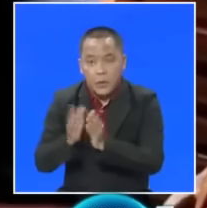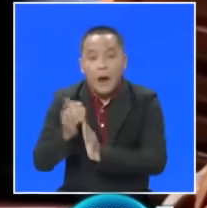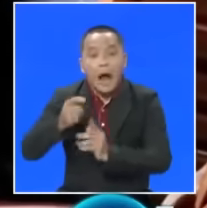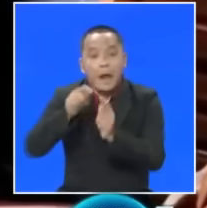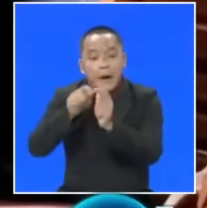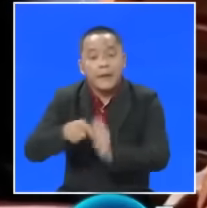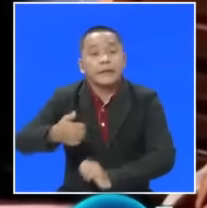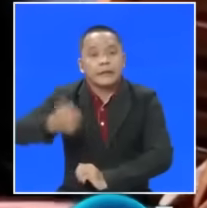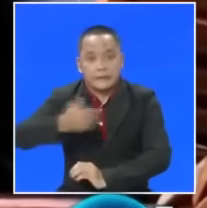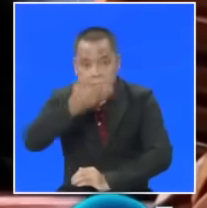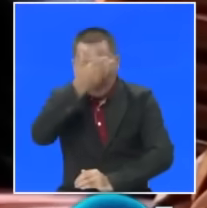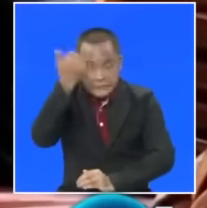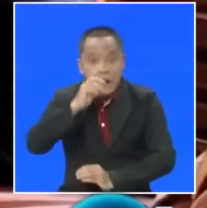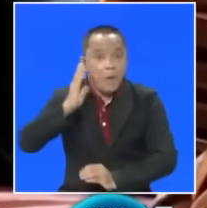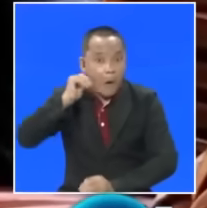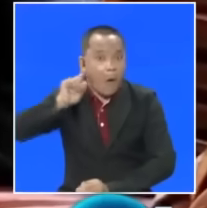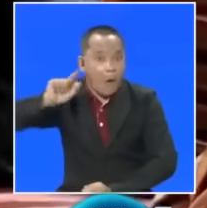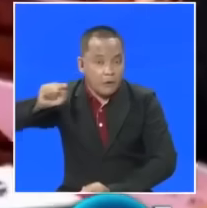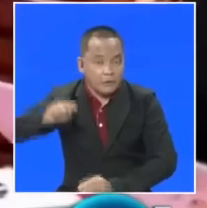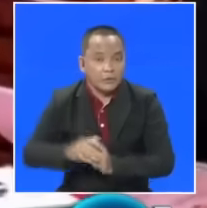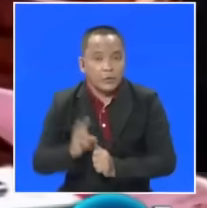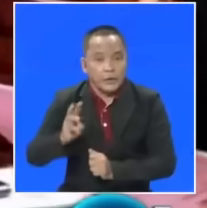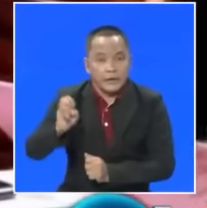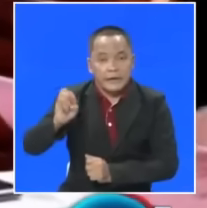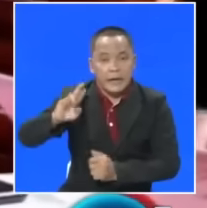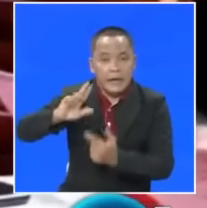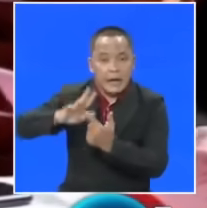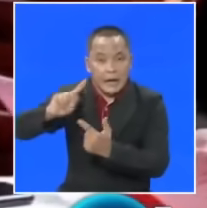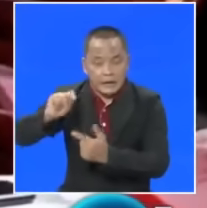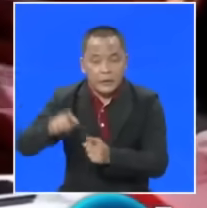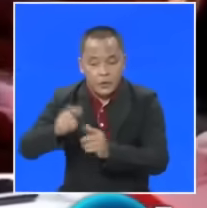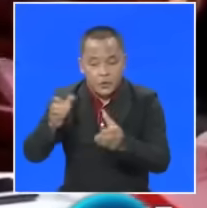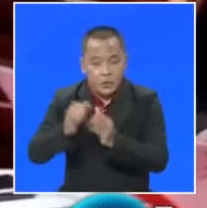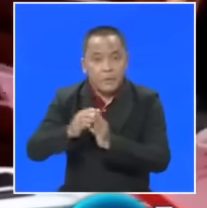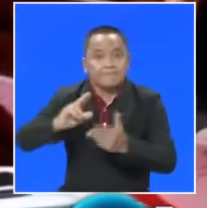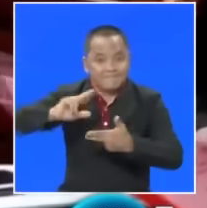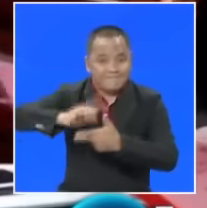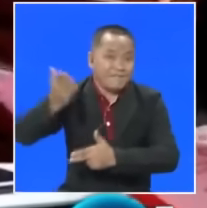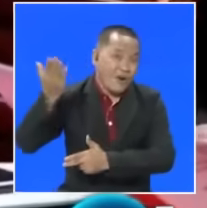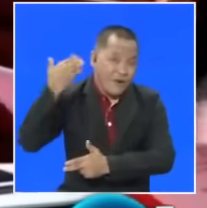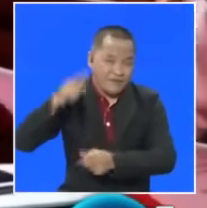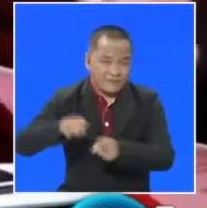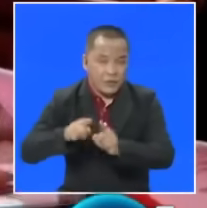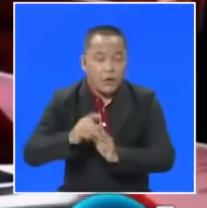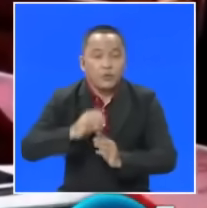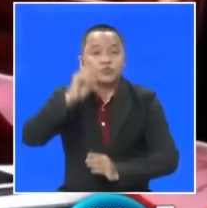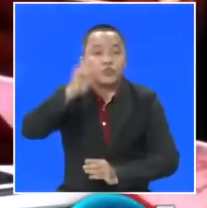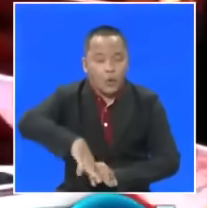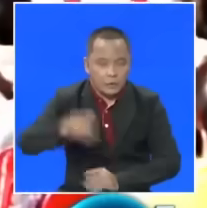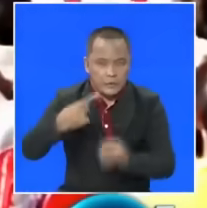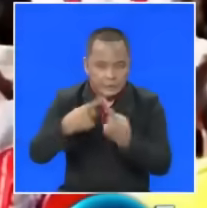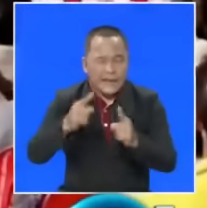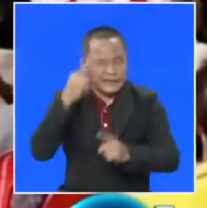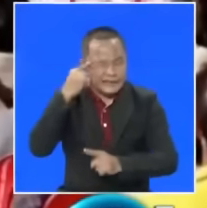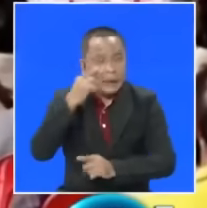ำเภออย่าลืมว่าพ่อของเขาก็คือนายวิรัตน์รัตนเศษแกนนำพรรคพลังประชารัฐที่สอบตกแต่